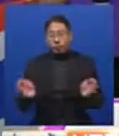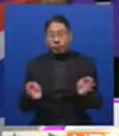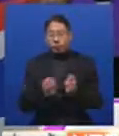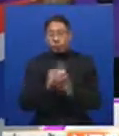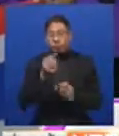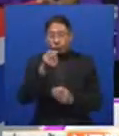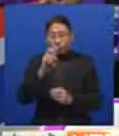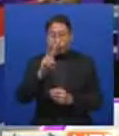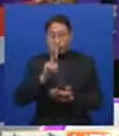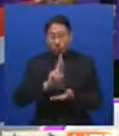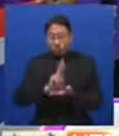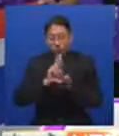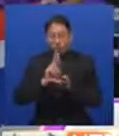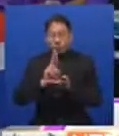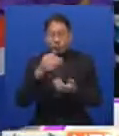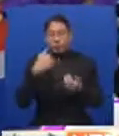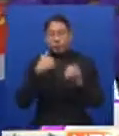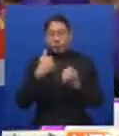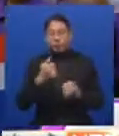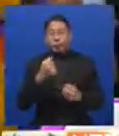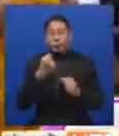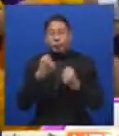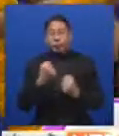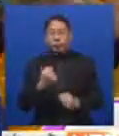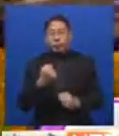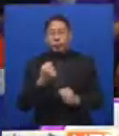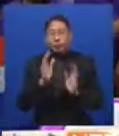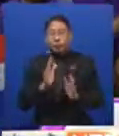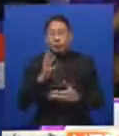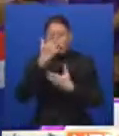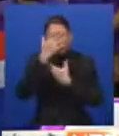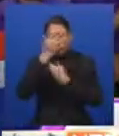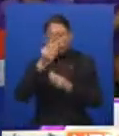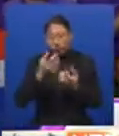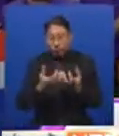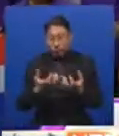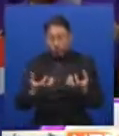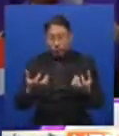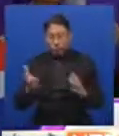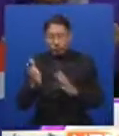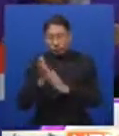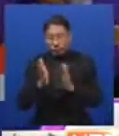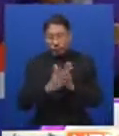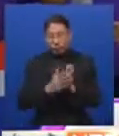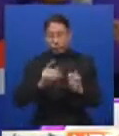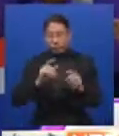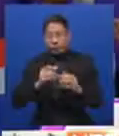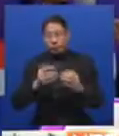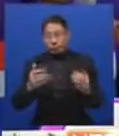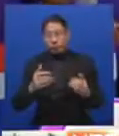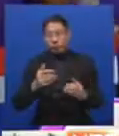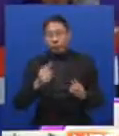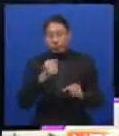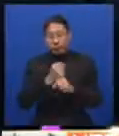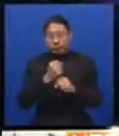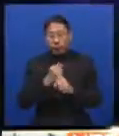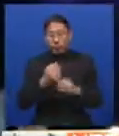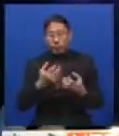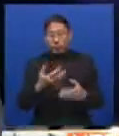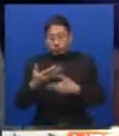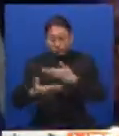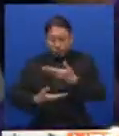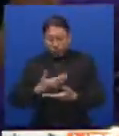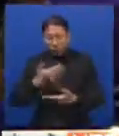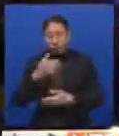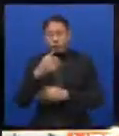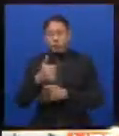12รางวัลซึ่งนักธุรกิจชาวต่างชาติให้ความสนใจผลงานของนักเรียนไทยอย่างมากเพราะสามารถนำไปต่อยอดผลิตออกสู่